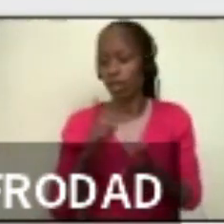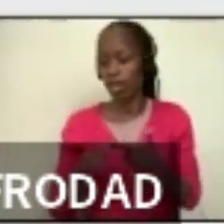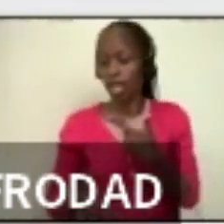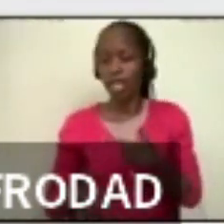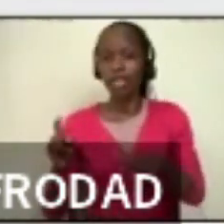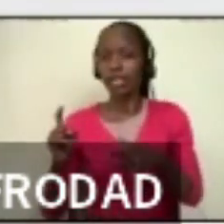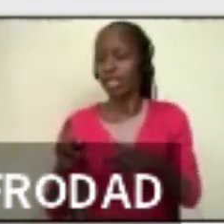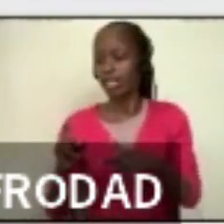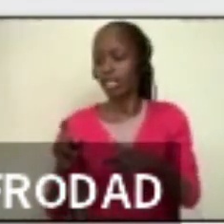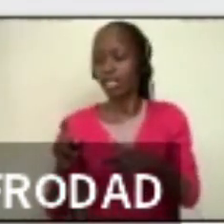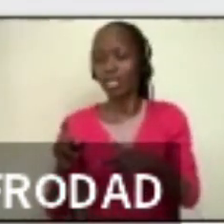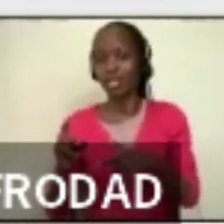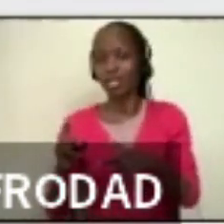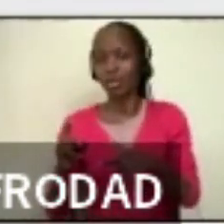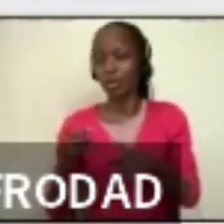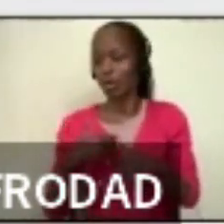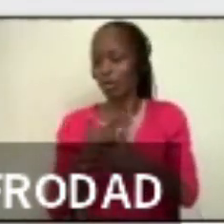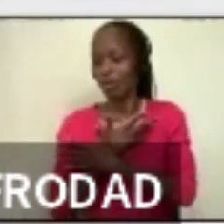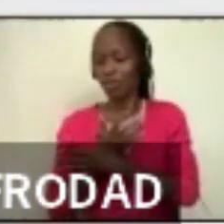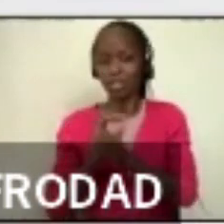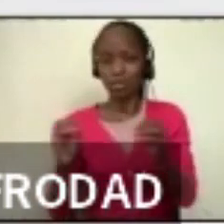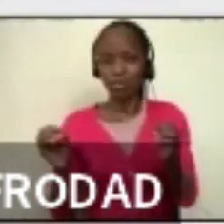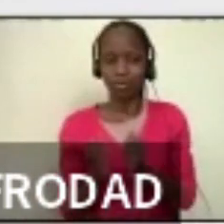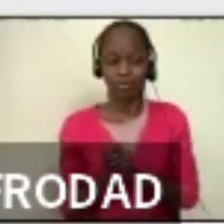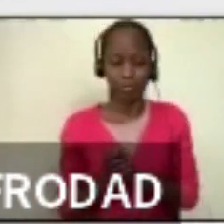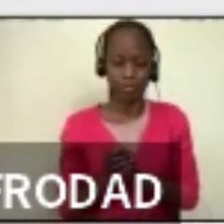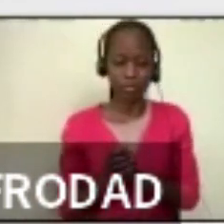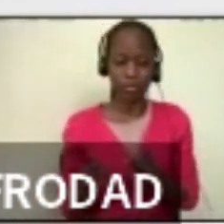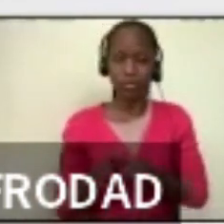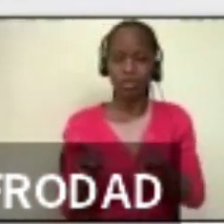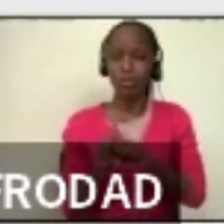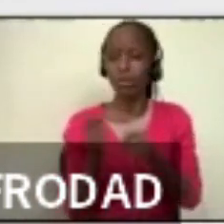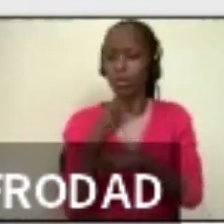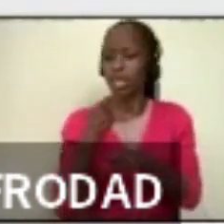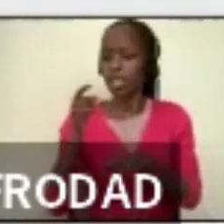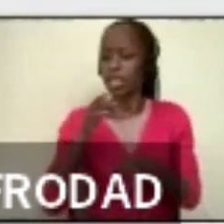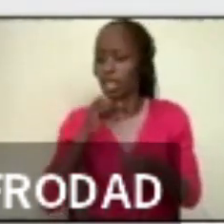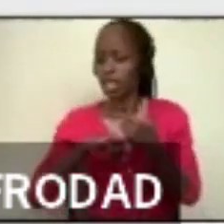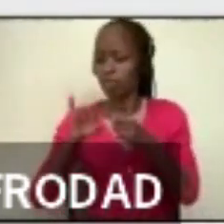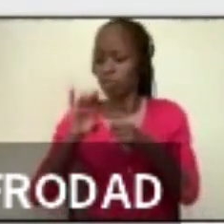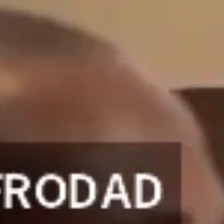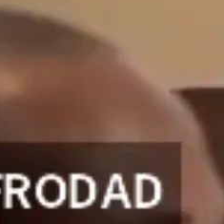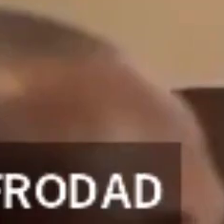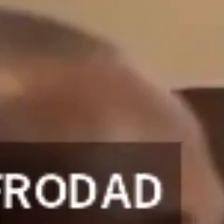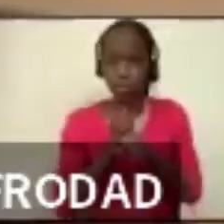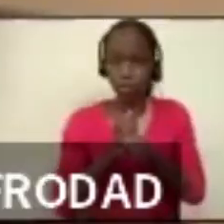pas dire sur quoi tu travailles, parce que tu le protèges, lui, tu protèges les enfants. Donc ton mari, il est mis dans